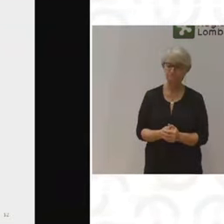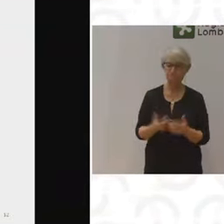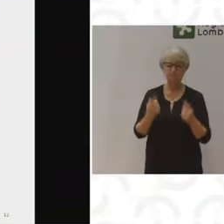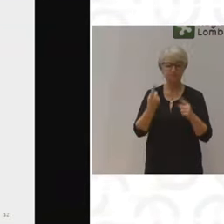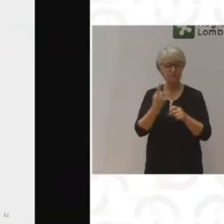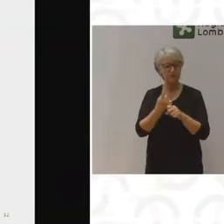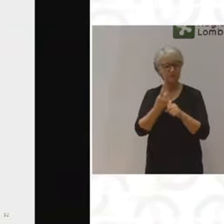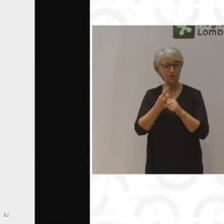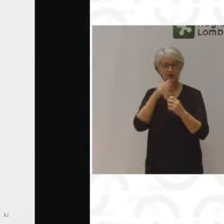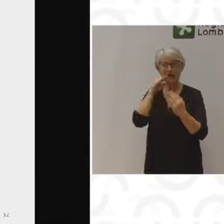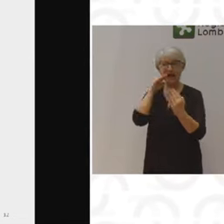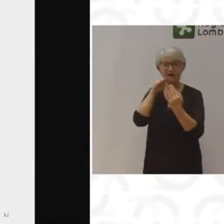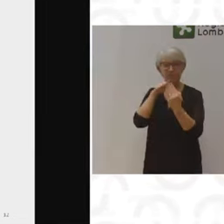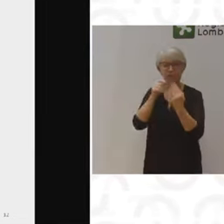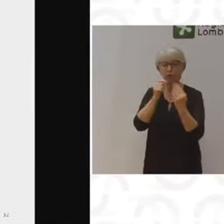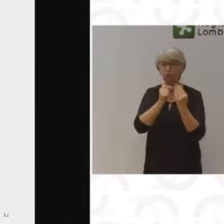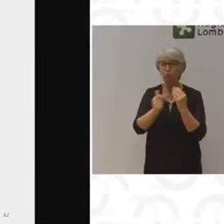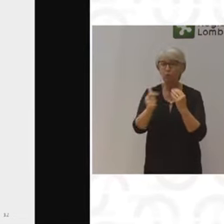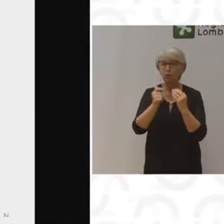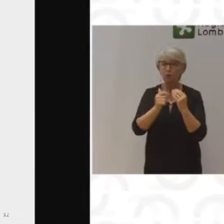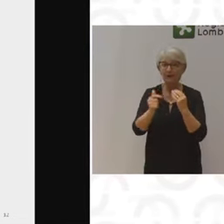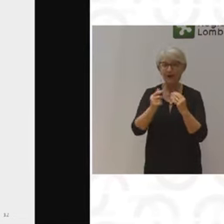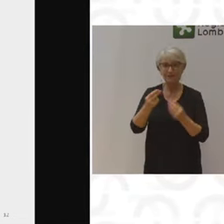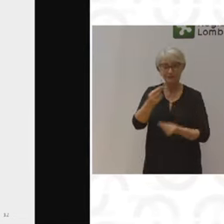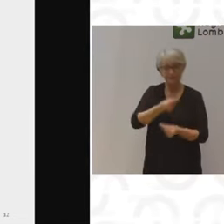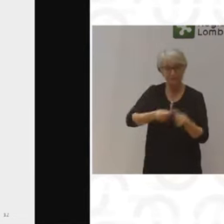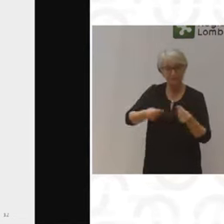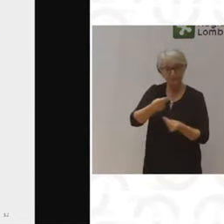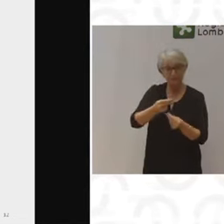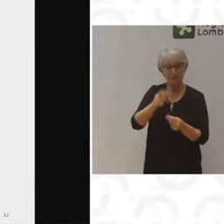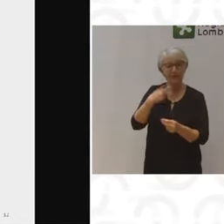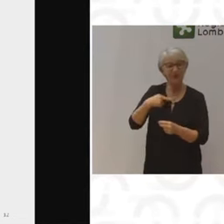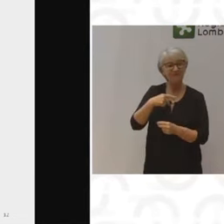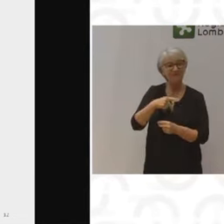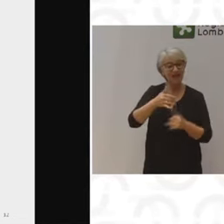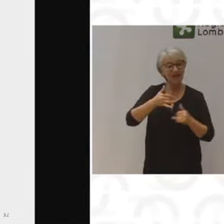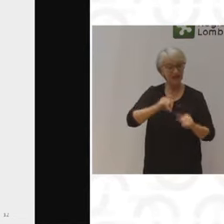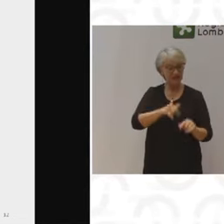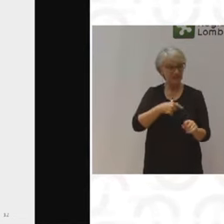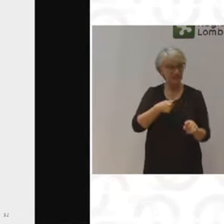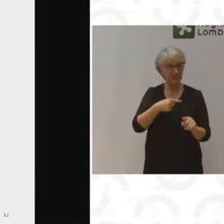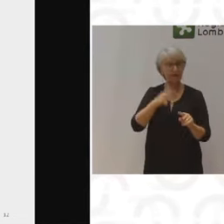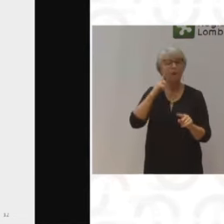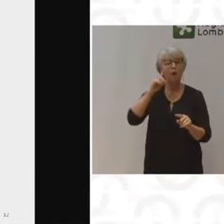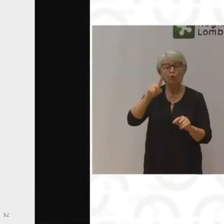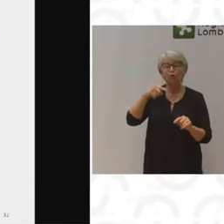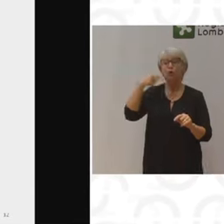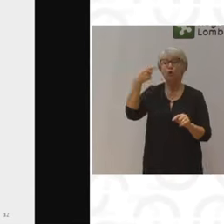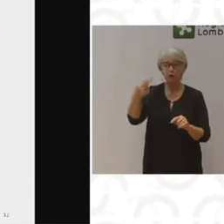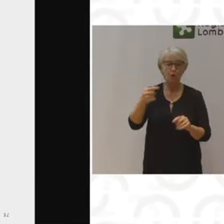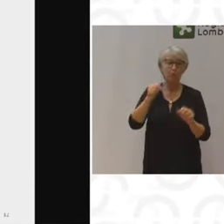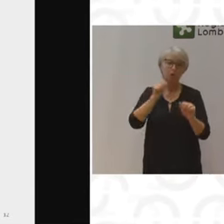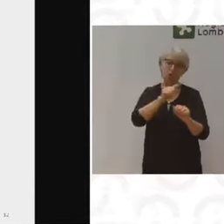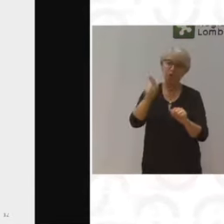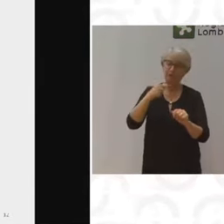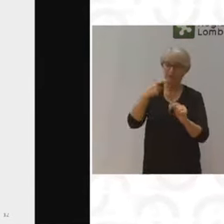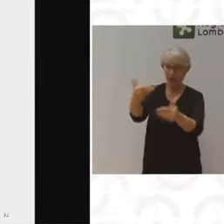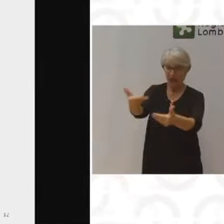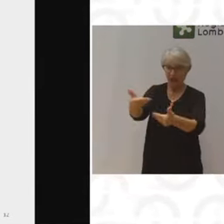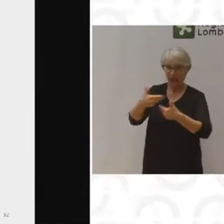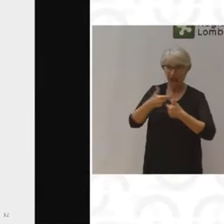Affrontare il durante prevedendo, pianificando e programmando la vita dei nostri figli nel dopo, facendoci aiutare, non calando